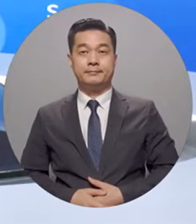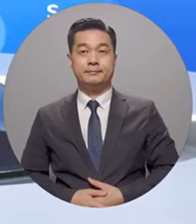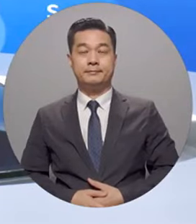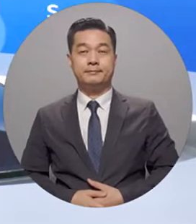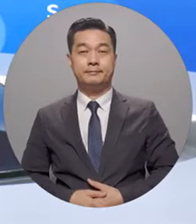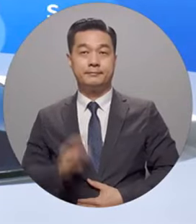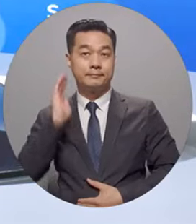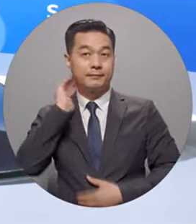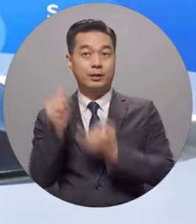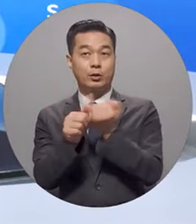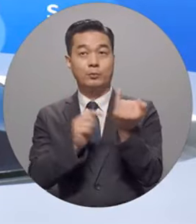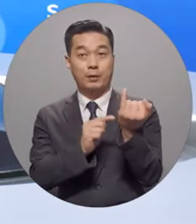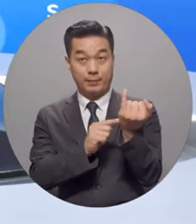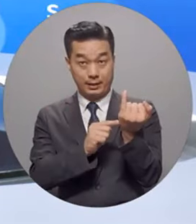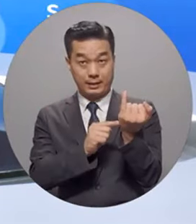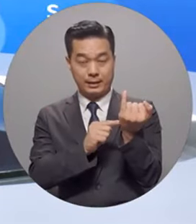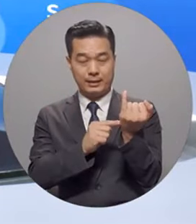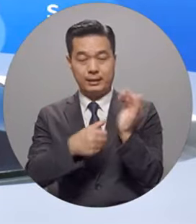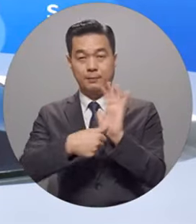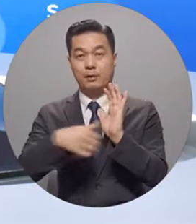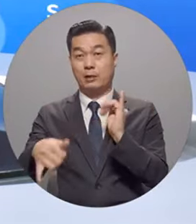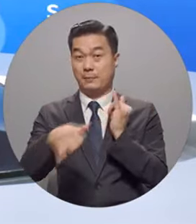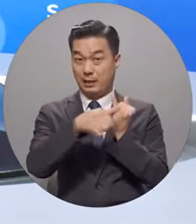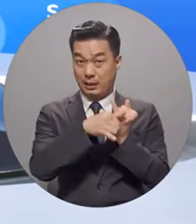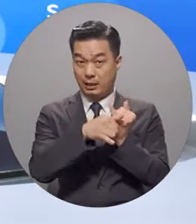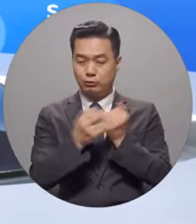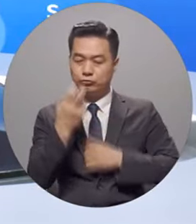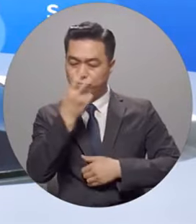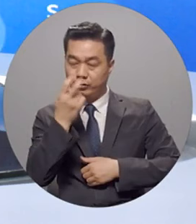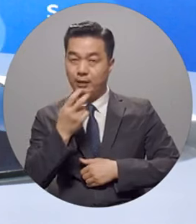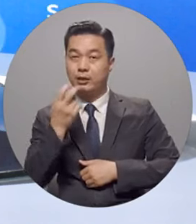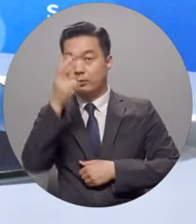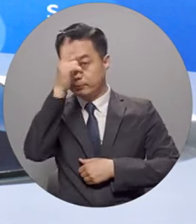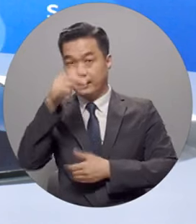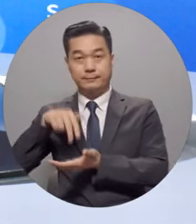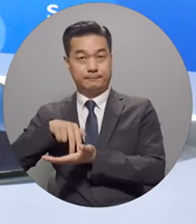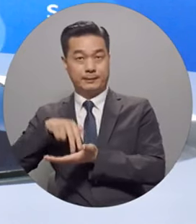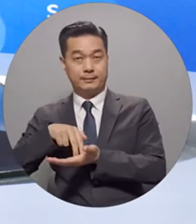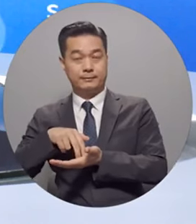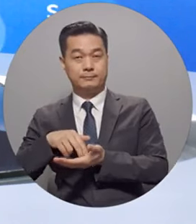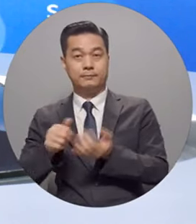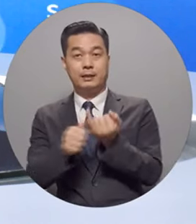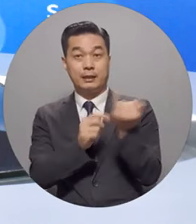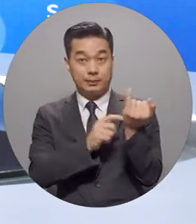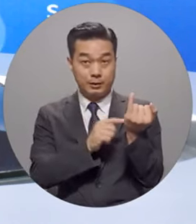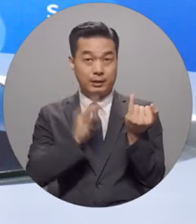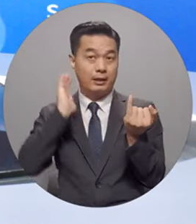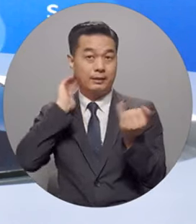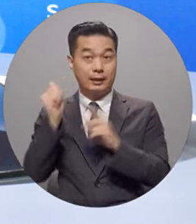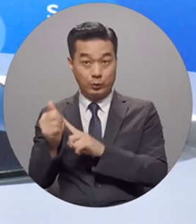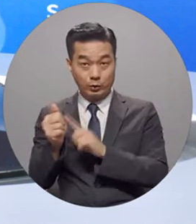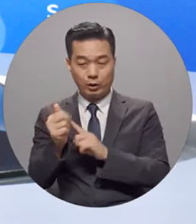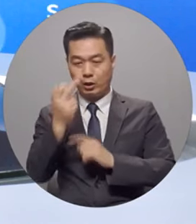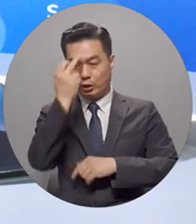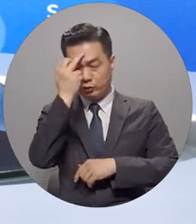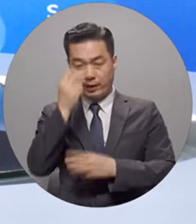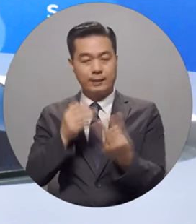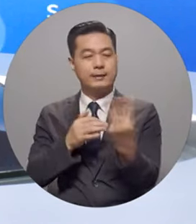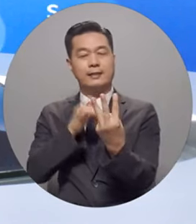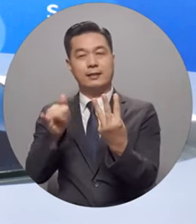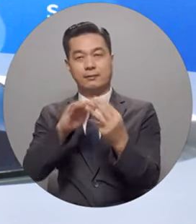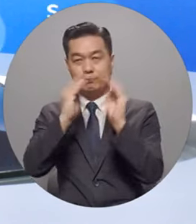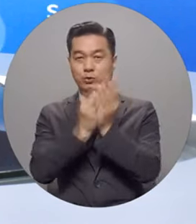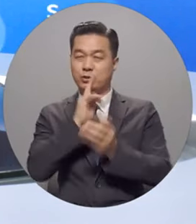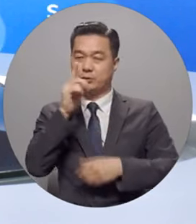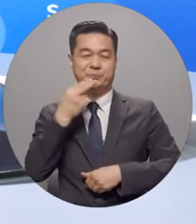대통령 부인 김건희 여사 디올백 사건을 수사해온 검찰이 김 여사와 윤석열 대통령, 최재형 목사를 모두 기소하지 않기로